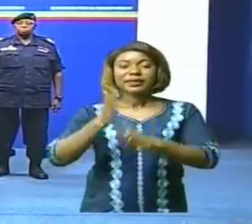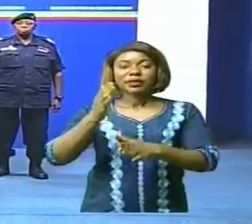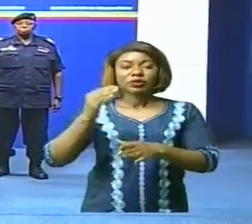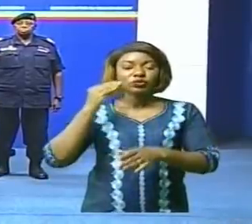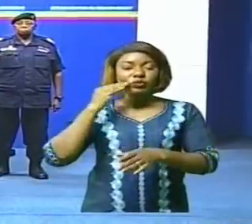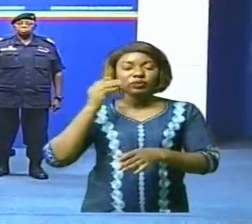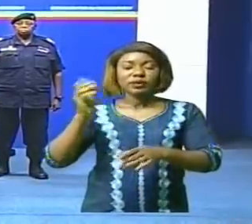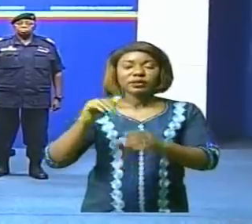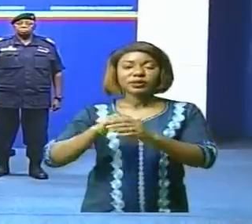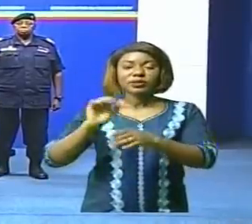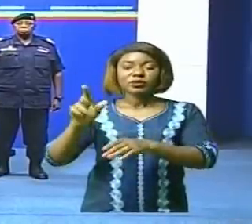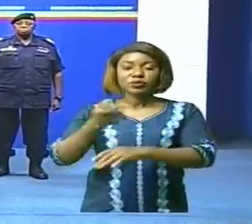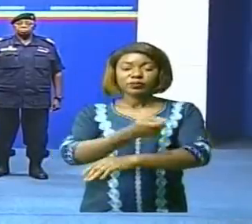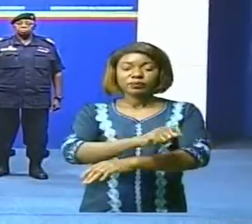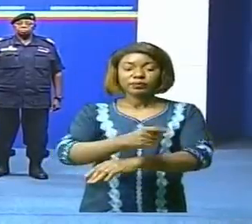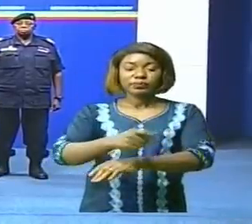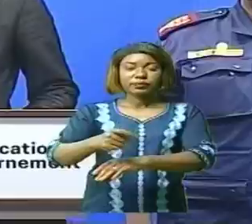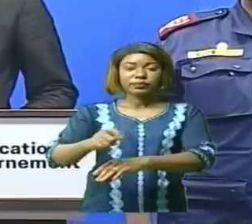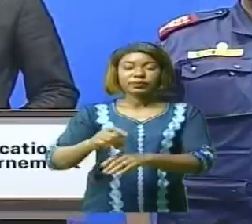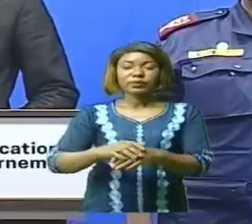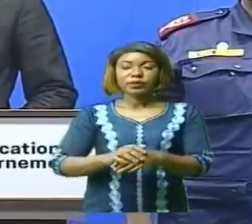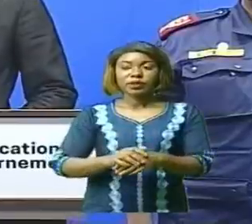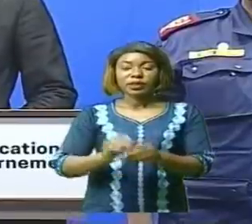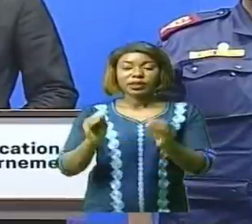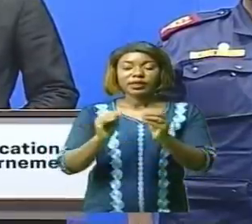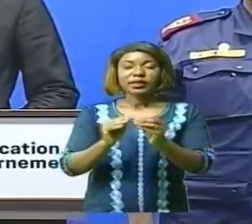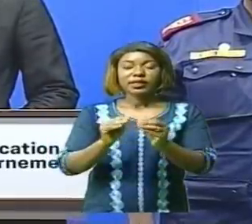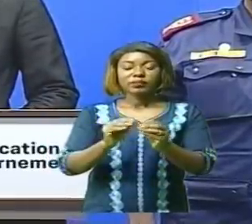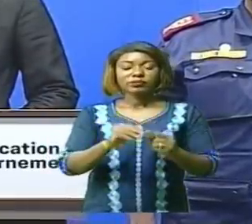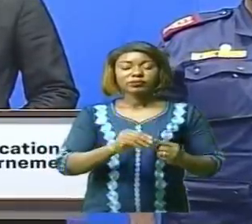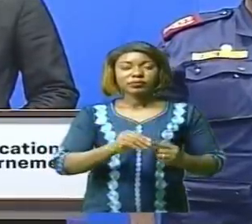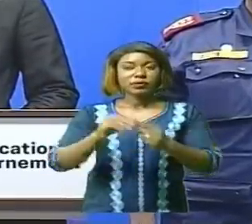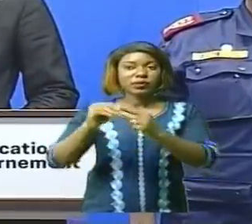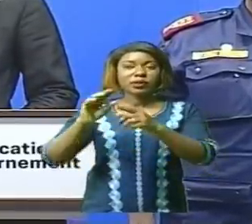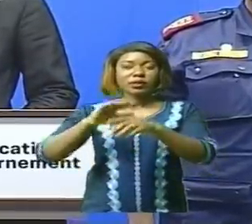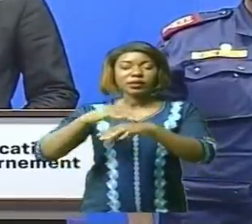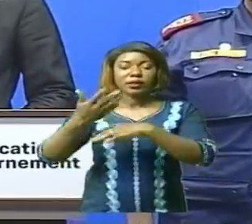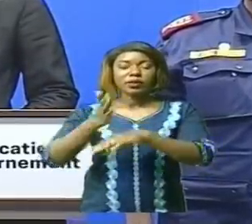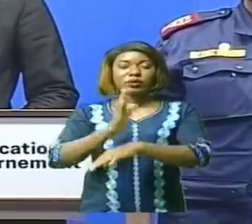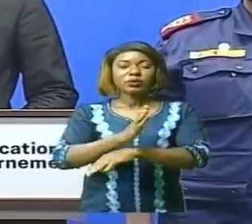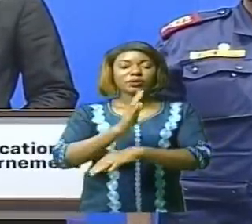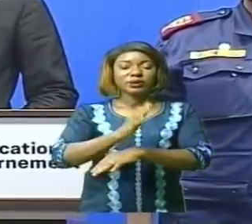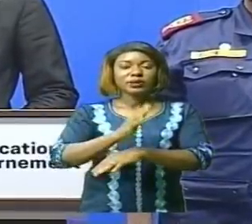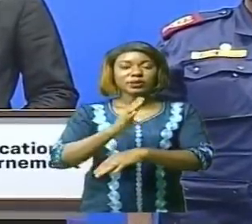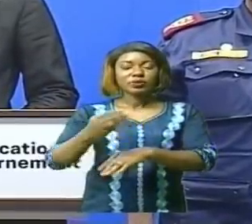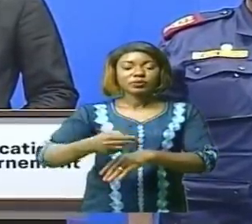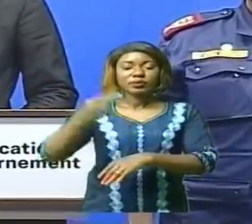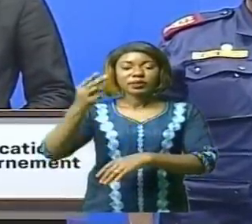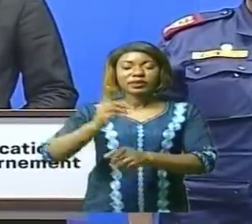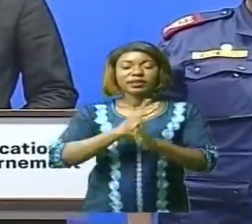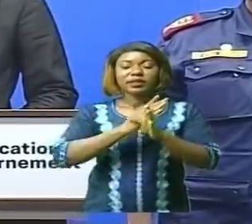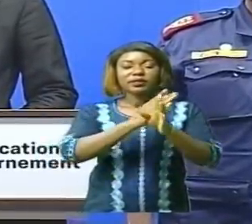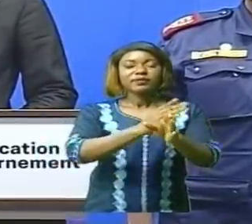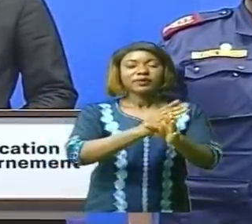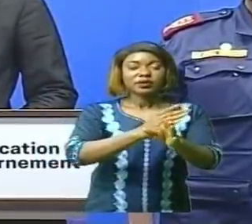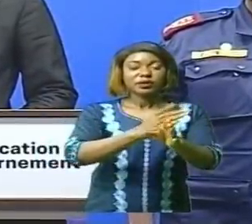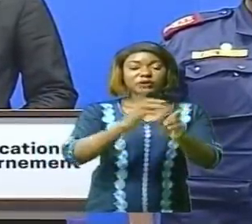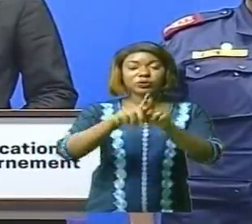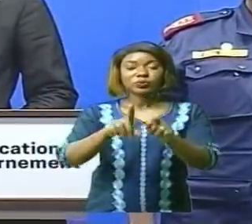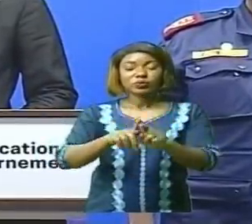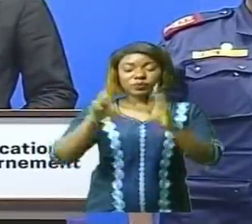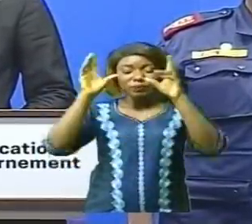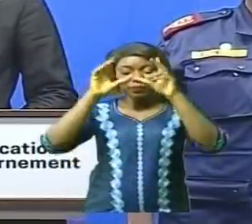l'Union africaine à Kinshasa une réunion extraordinaire du Conseil supérieur de la défense élargie aux